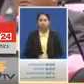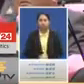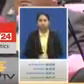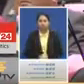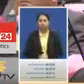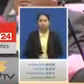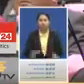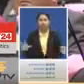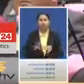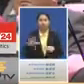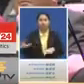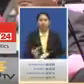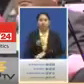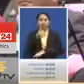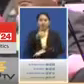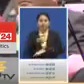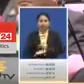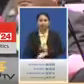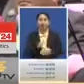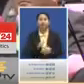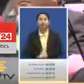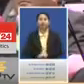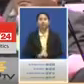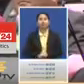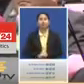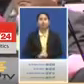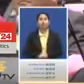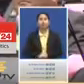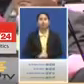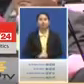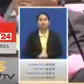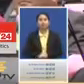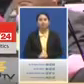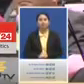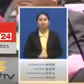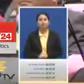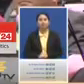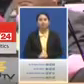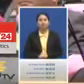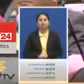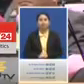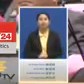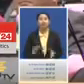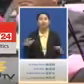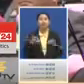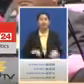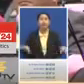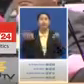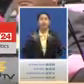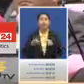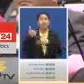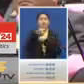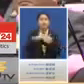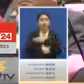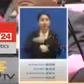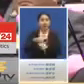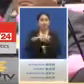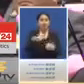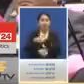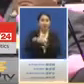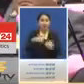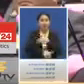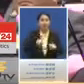องเนี่ยอีกเรื่องหนึ่งสัญญาณที่เราส่งออกไปต่างประเทศให้ระมัดระวังนะครับในขณะที่ท่านนาย